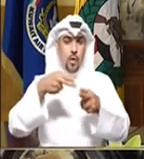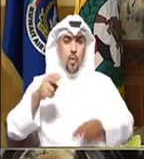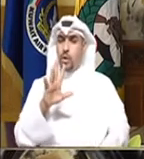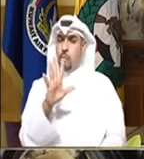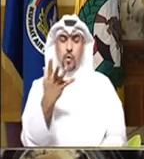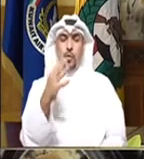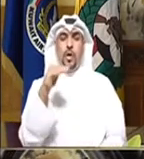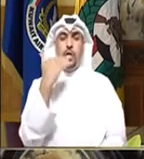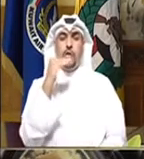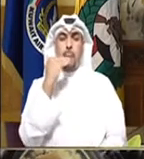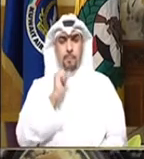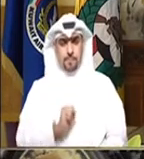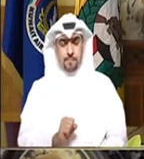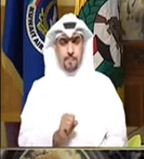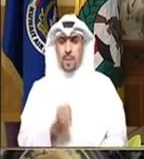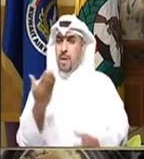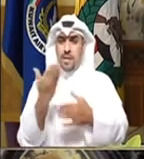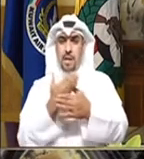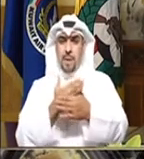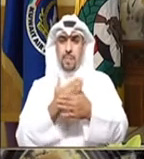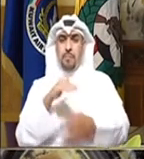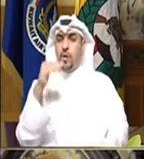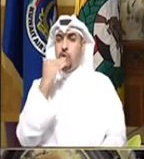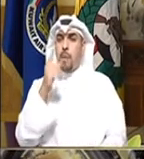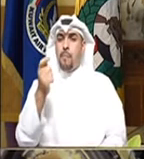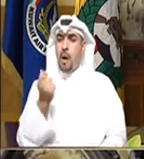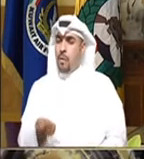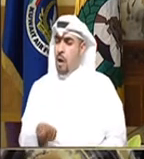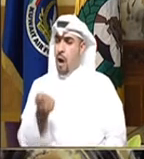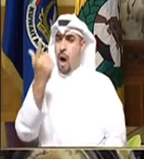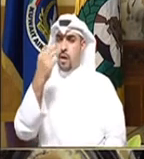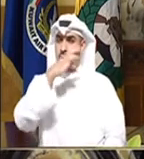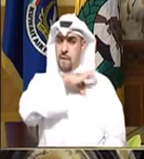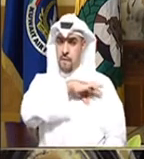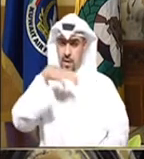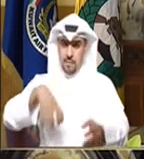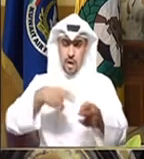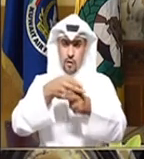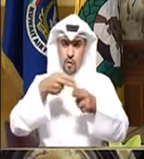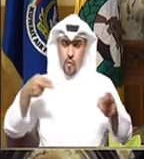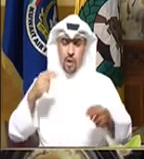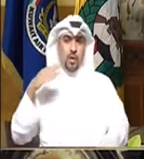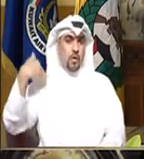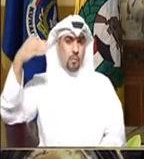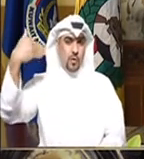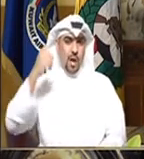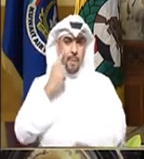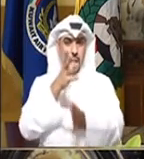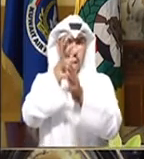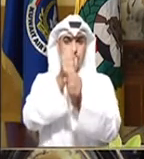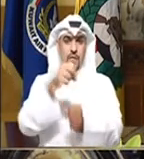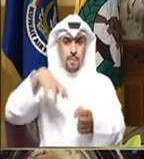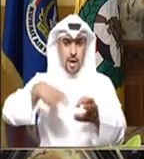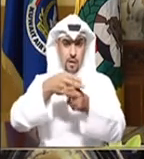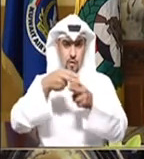شبابه، فهم أقل ما نملك من ثروة واستثمار، وهم يحظون بجلد